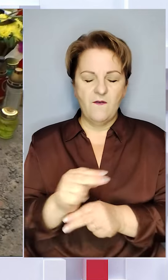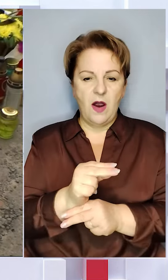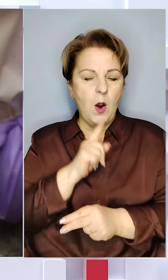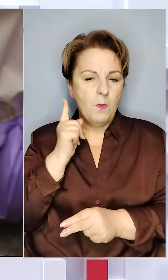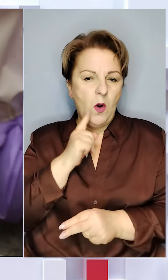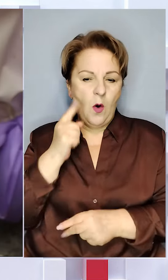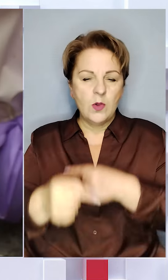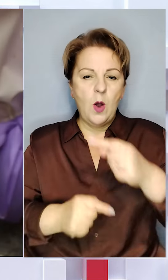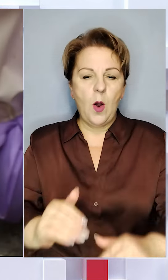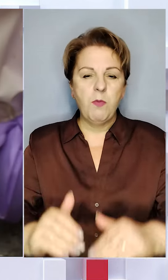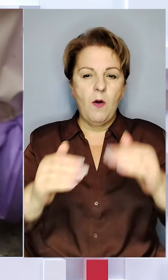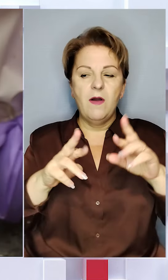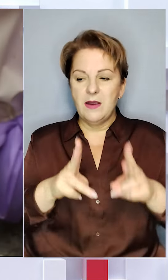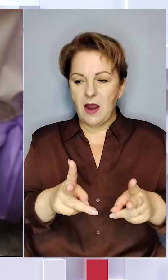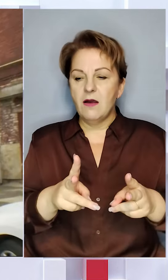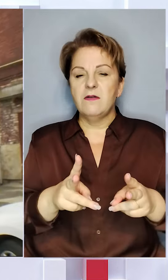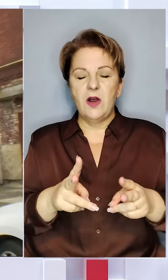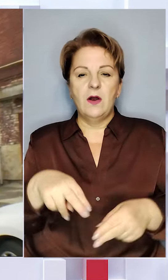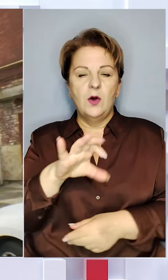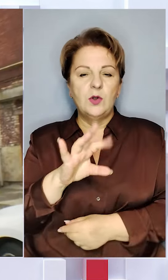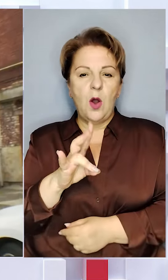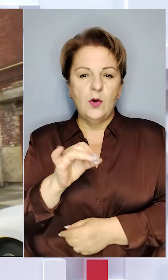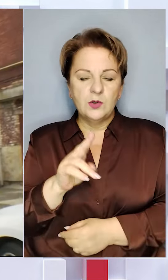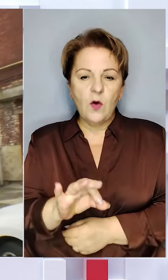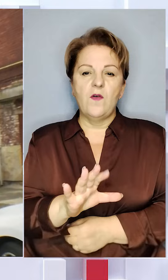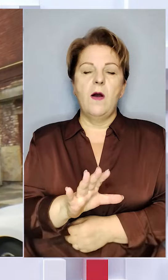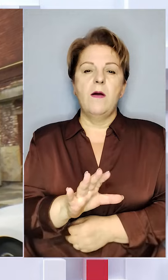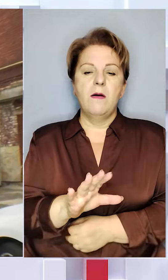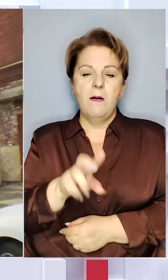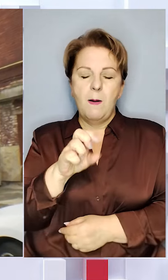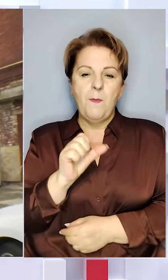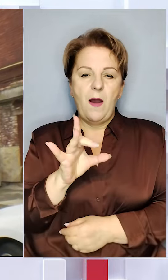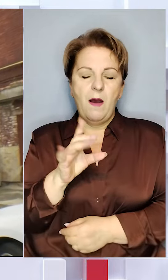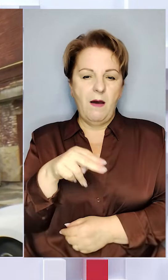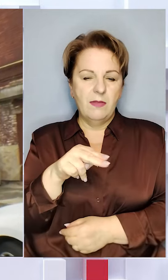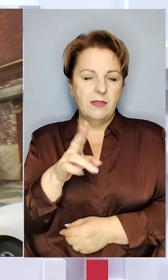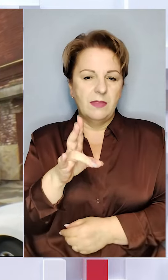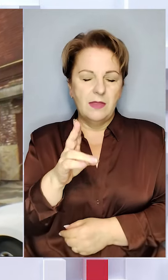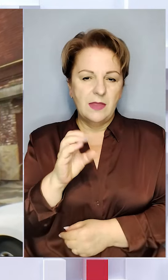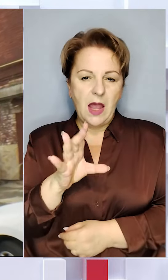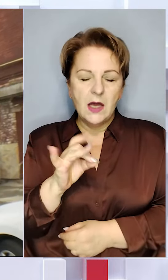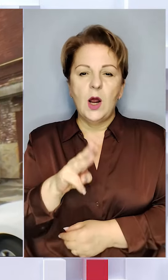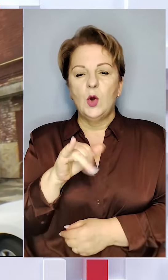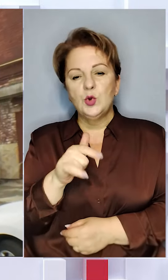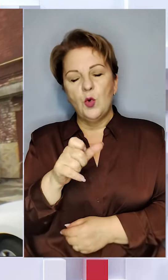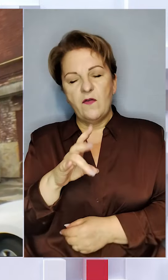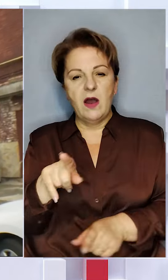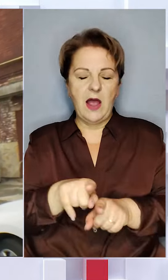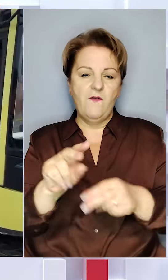нове покоління. Як виховав покоління Донцов, як виховав покоління Бандера, Шухевич, так вона виховала сьогодні наше